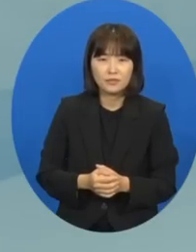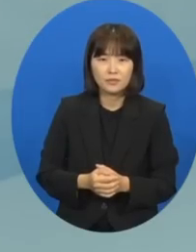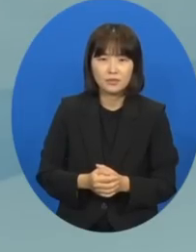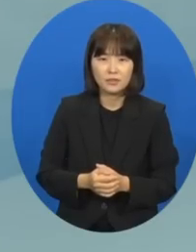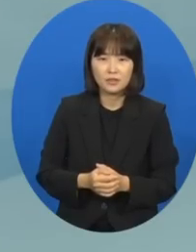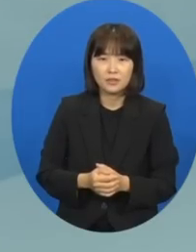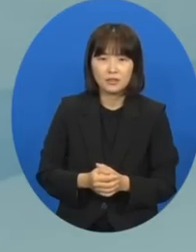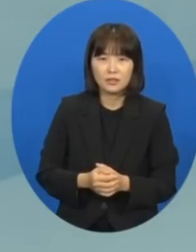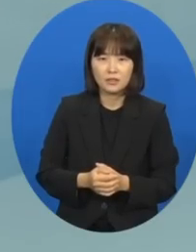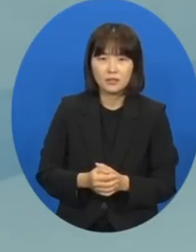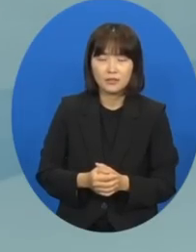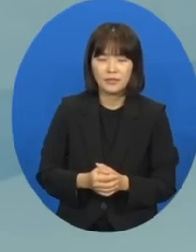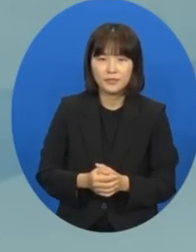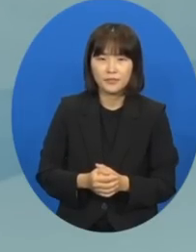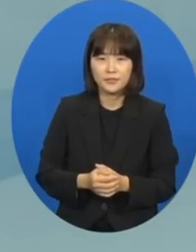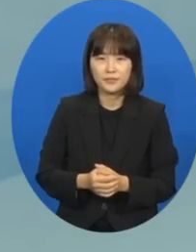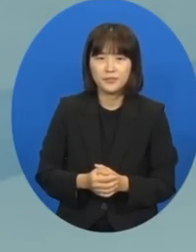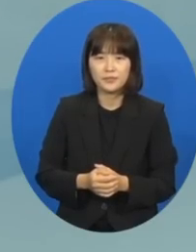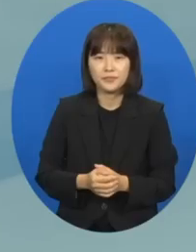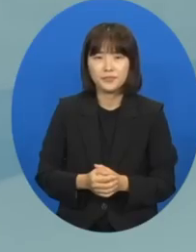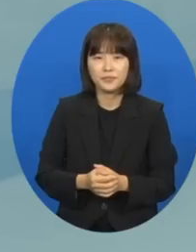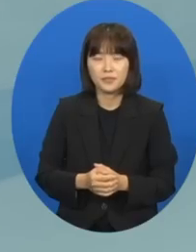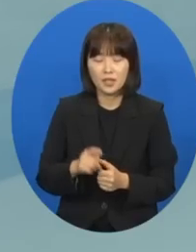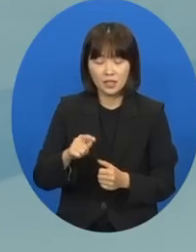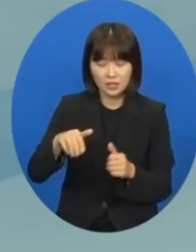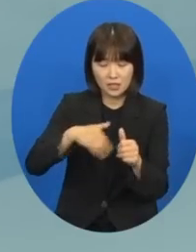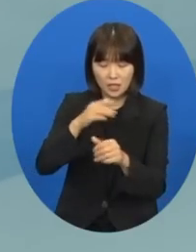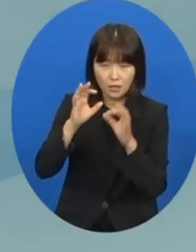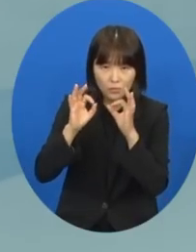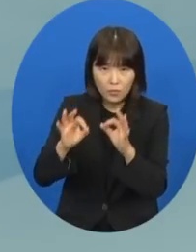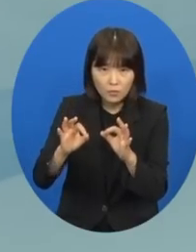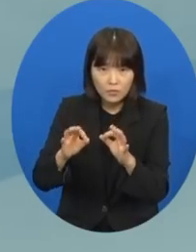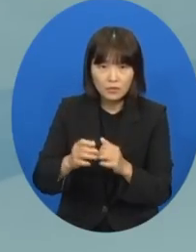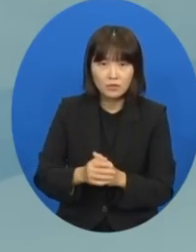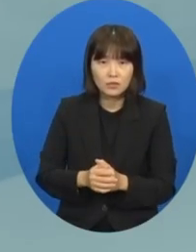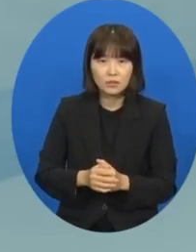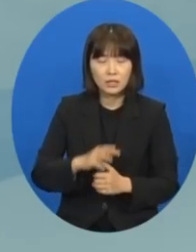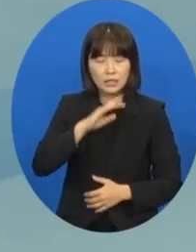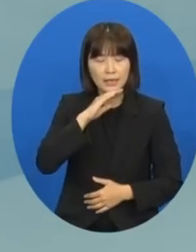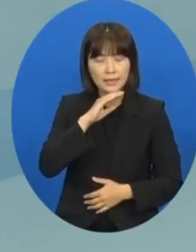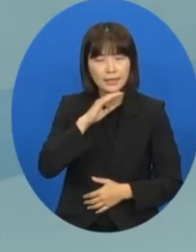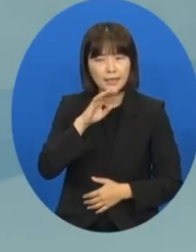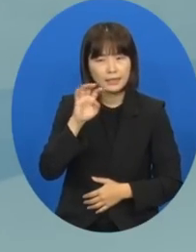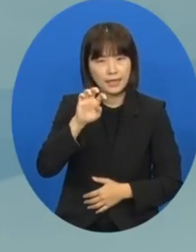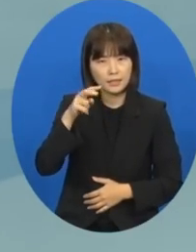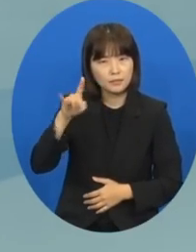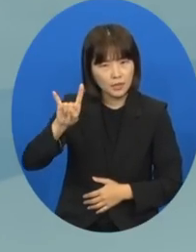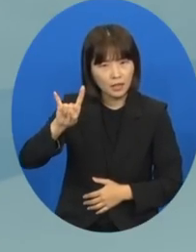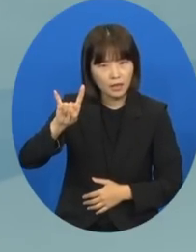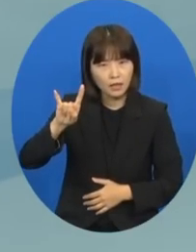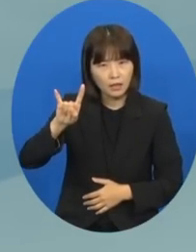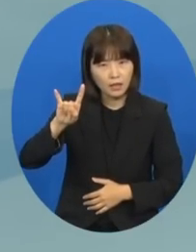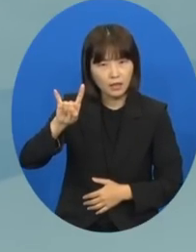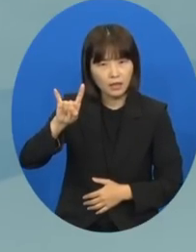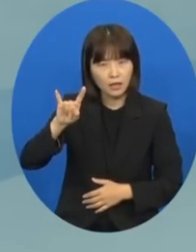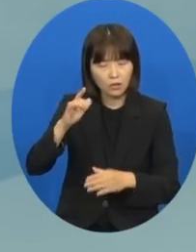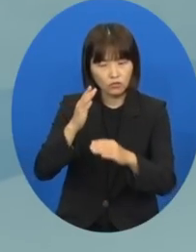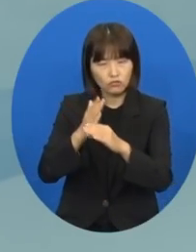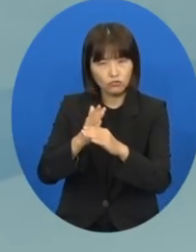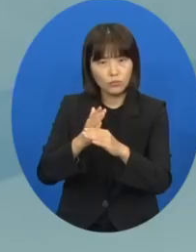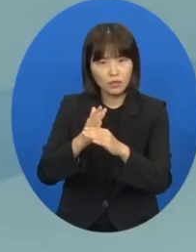그냥. 막 이렇게 해서 와, 저도 그걸 보면서 나이가 40대 이제 중반 넘어가셨는데 막 그